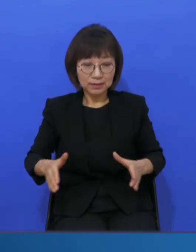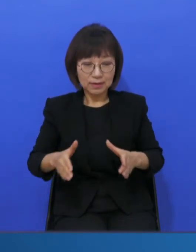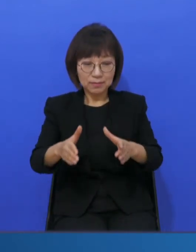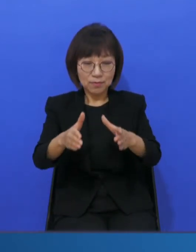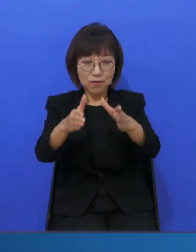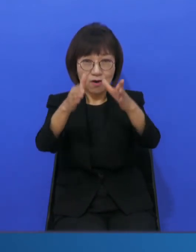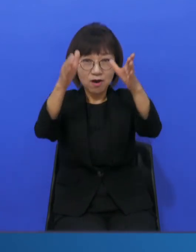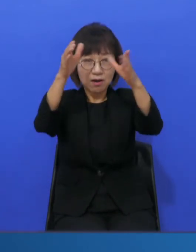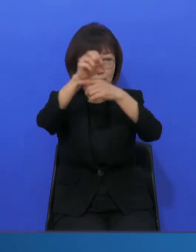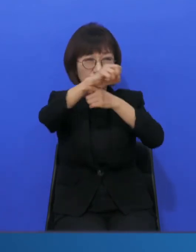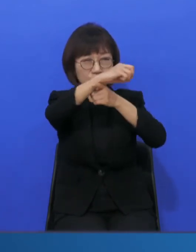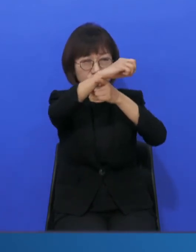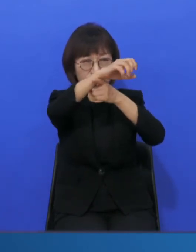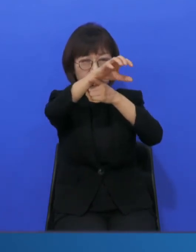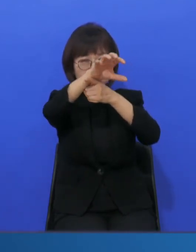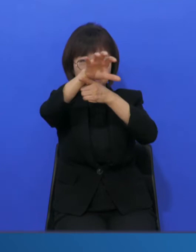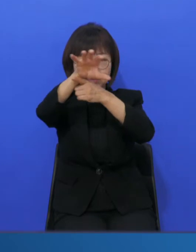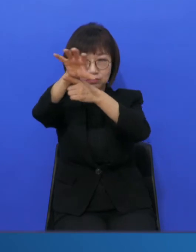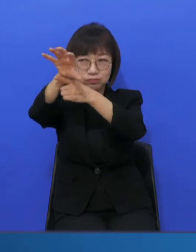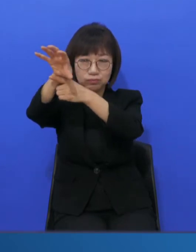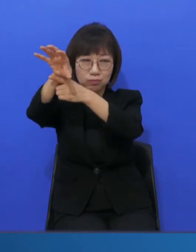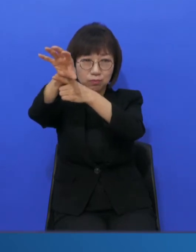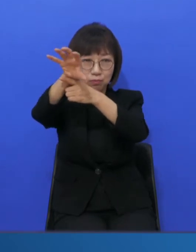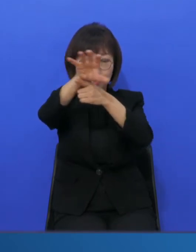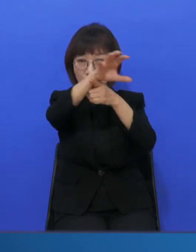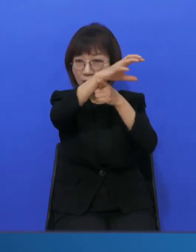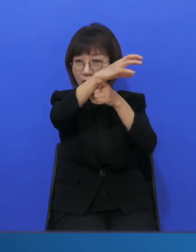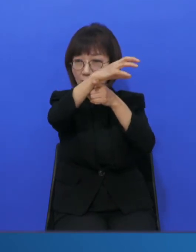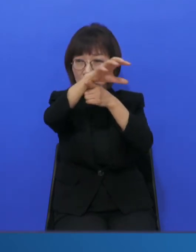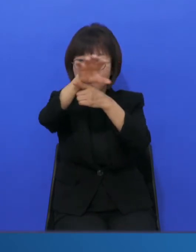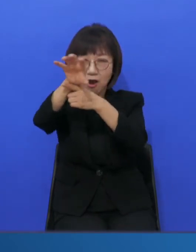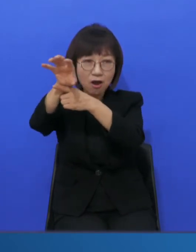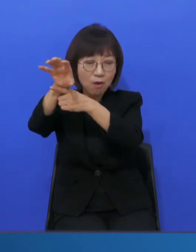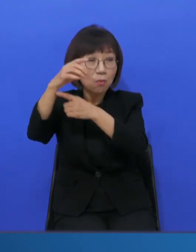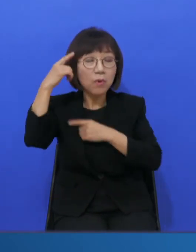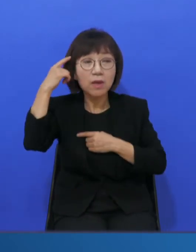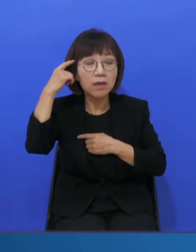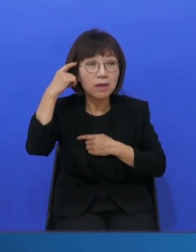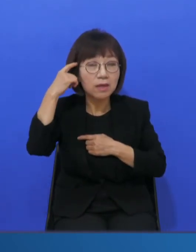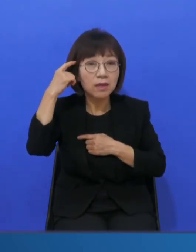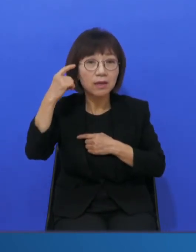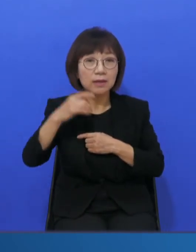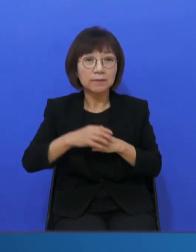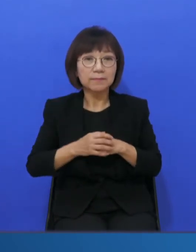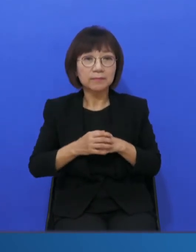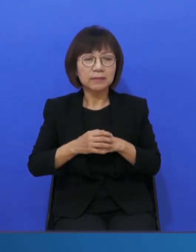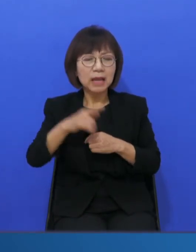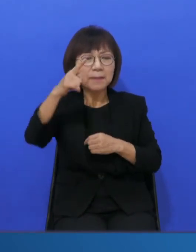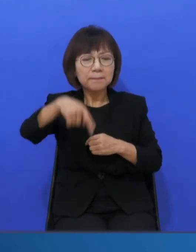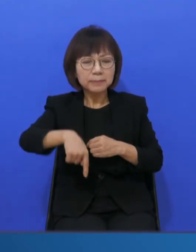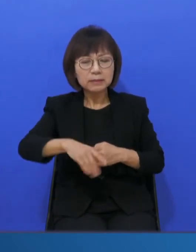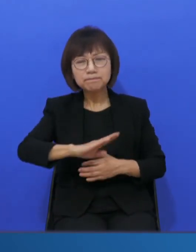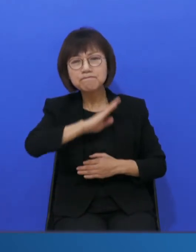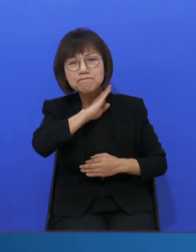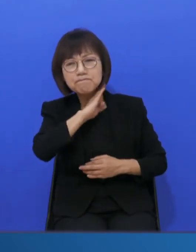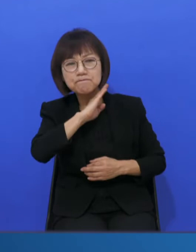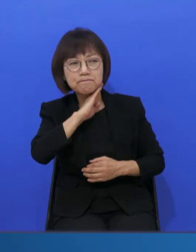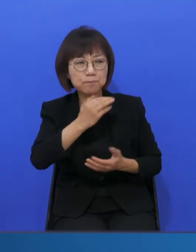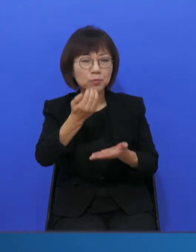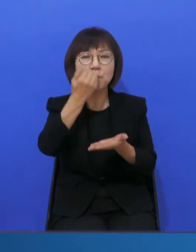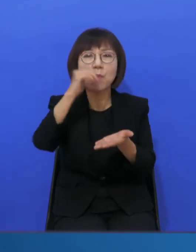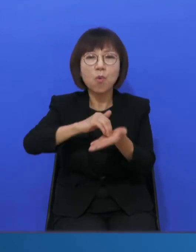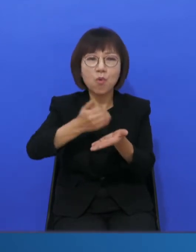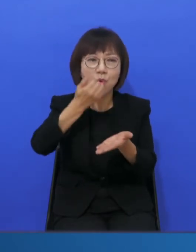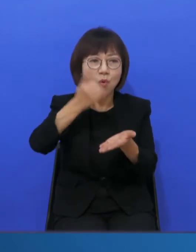탁 밝게 등대 있습니다. And sometimes in the middle of the ocean, we see there's one watchtower. 그왜 그런지 압니까? Or a lighthouse. 눈에 안 보이기 밑에 위험한 암초 있기